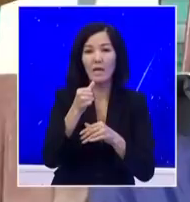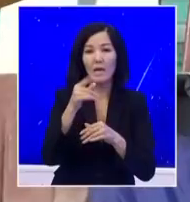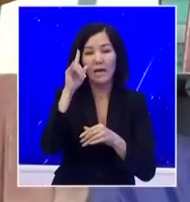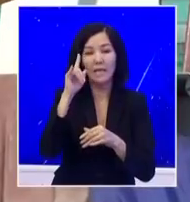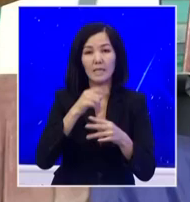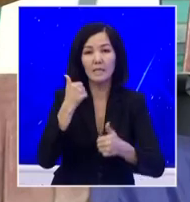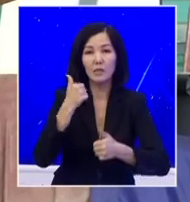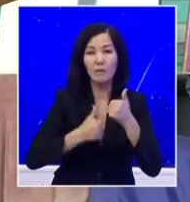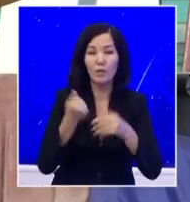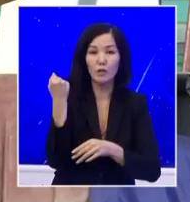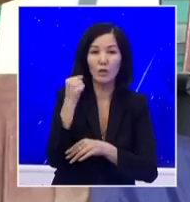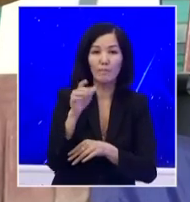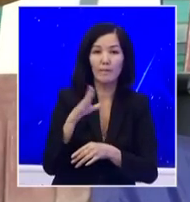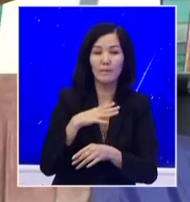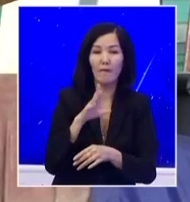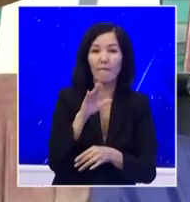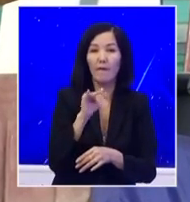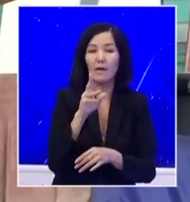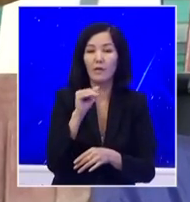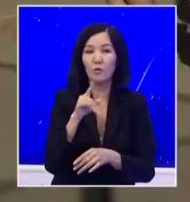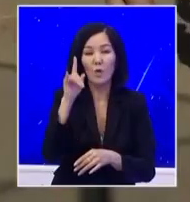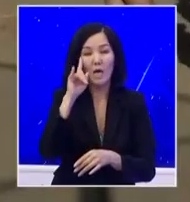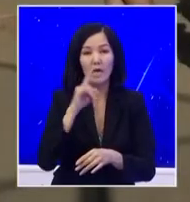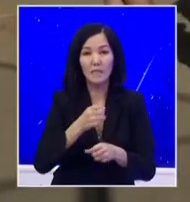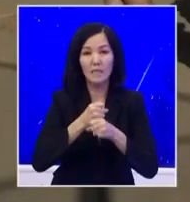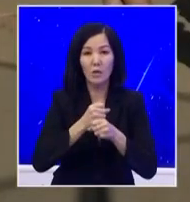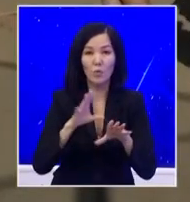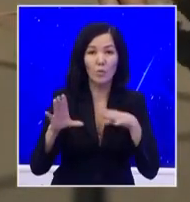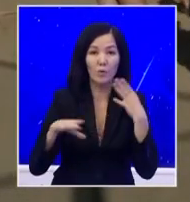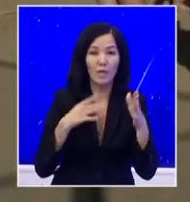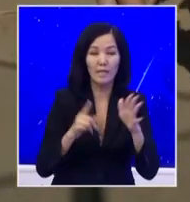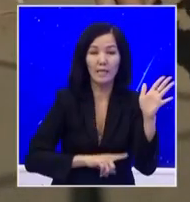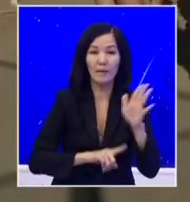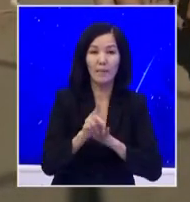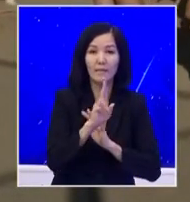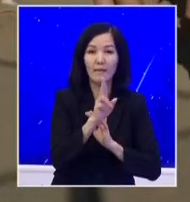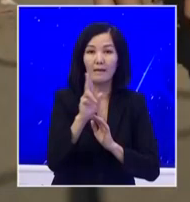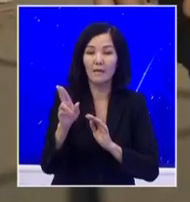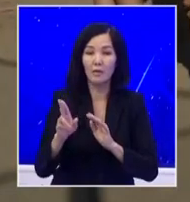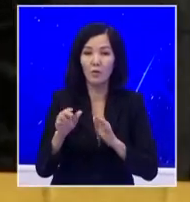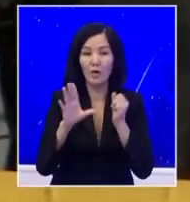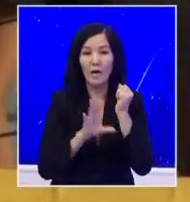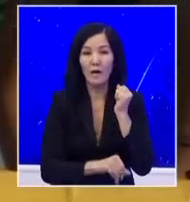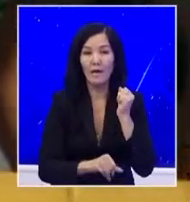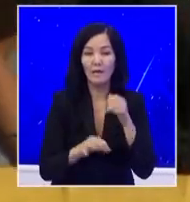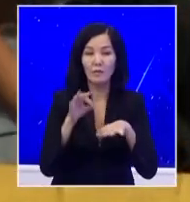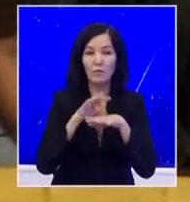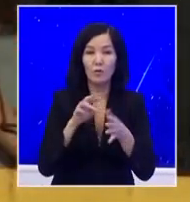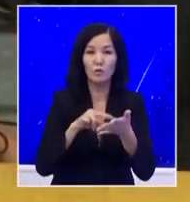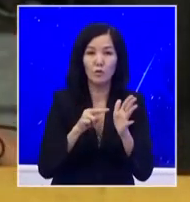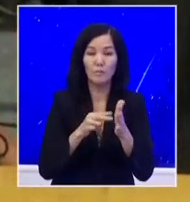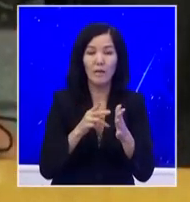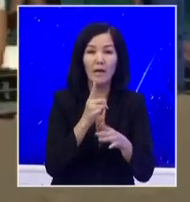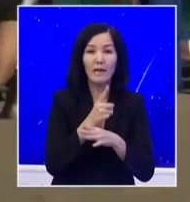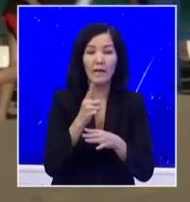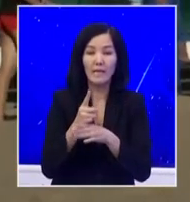чемпион атанды. Енді фарм клубтар арасында Қазақстан кубогіне дайындық басталды. 42 айының аяғында өтеді деп жоспарланған екен. Карантин